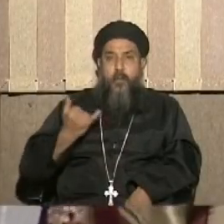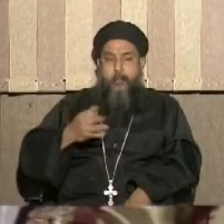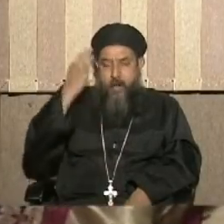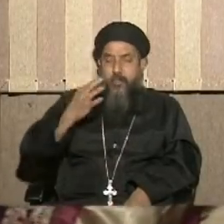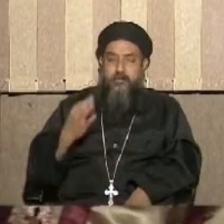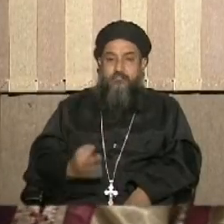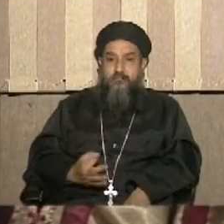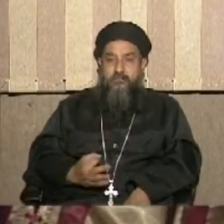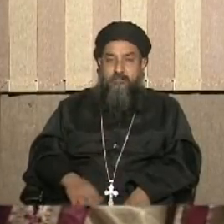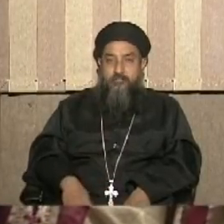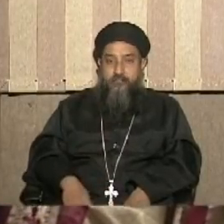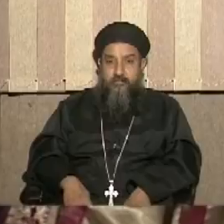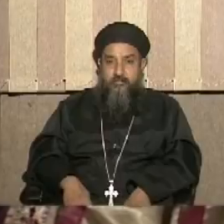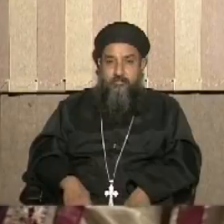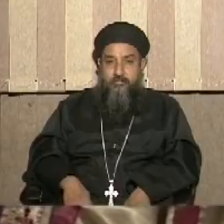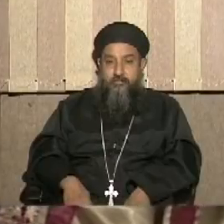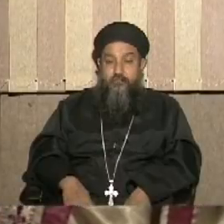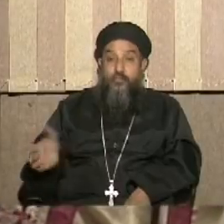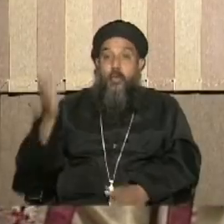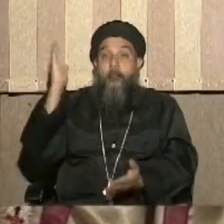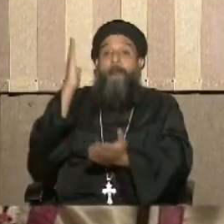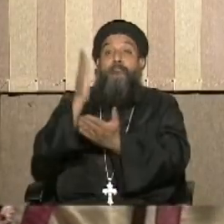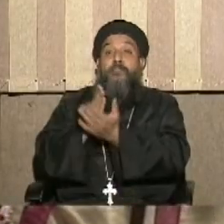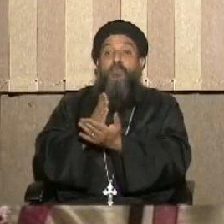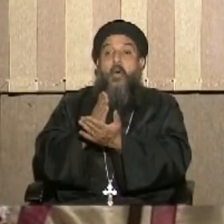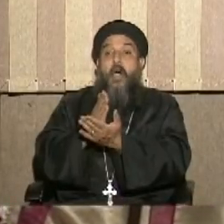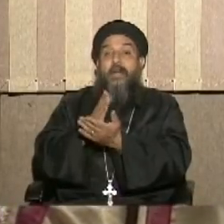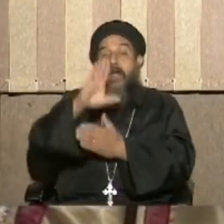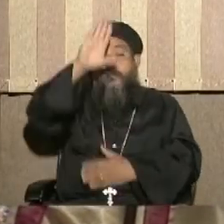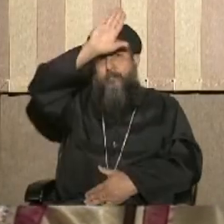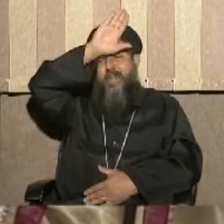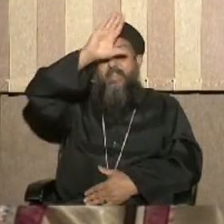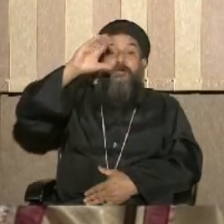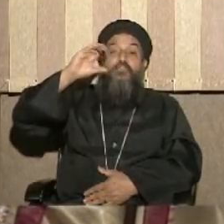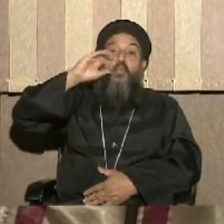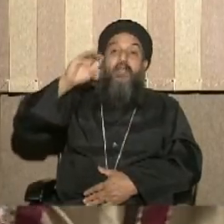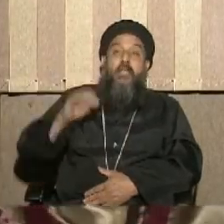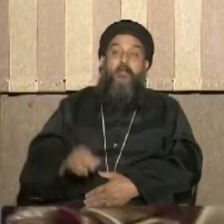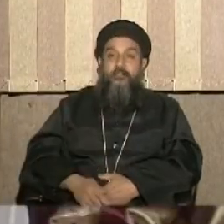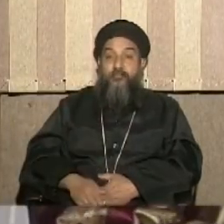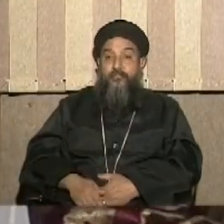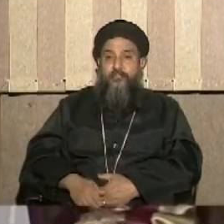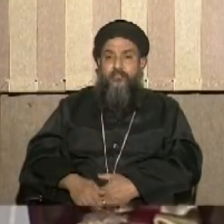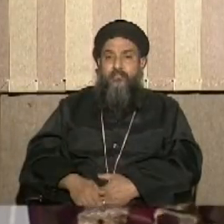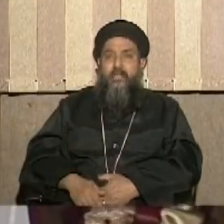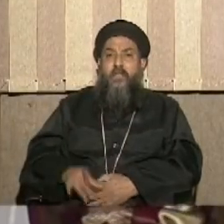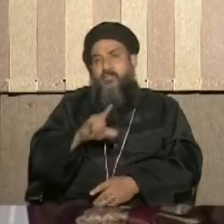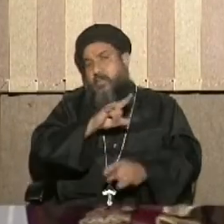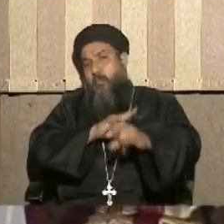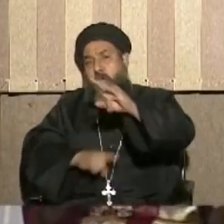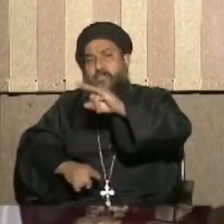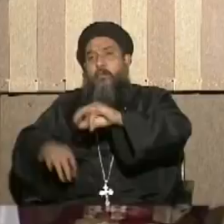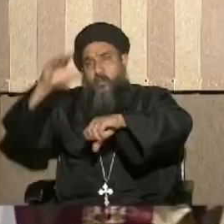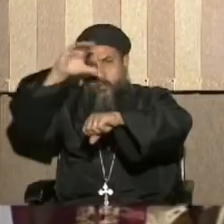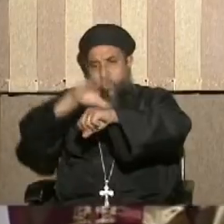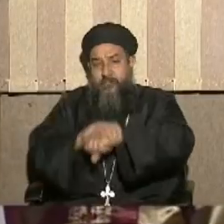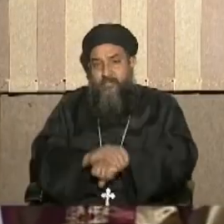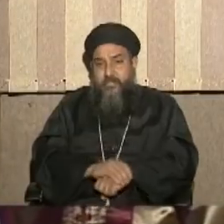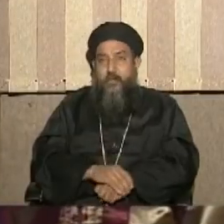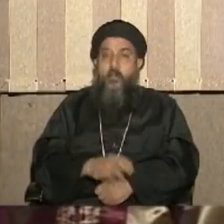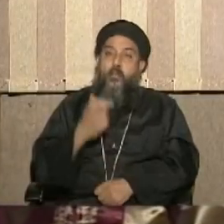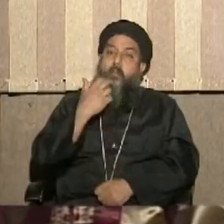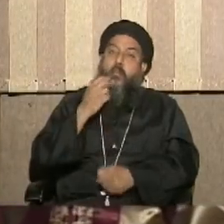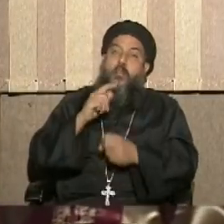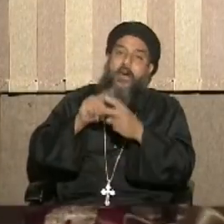أنا عايزك في مهمة عظيمة. عايزك تروح لوالي سوريا بأي طريقة توصل لماكسيموس ودوماديوس